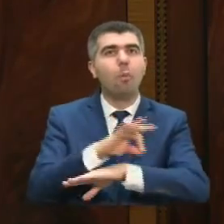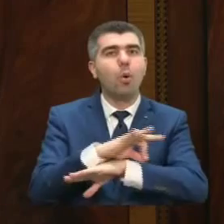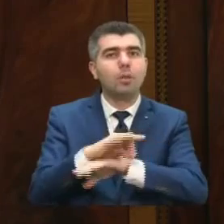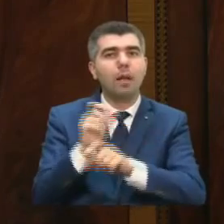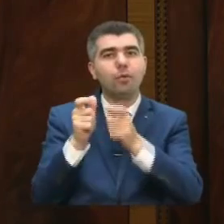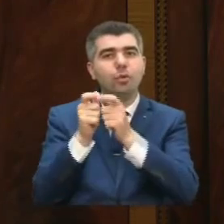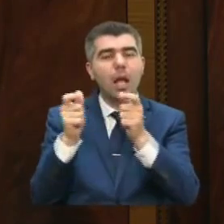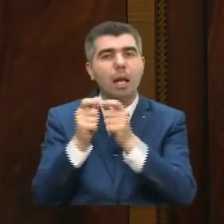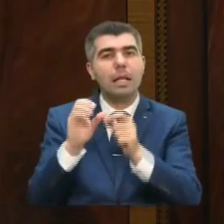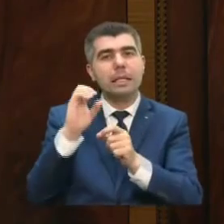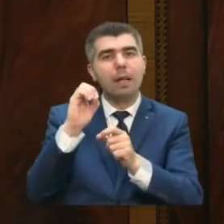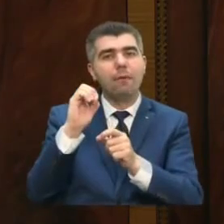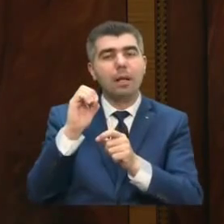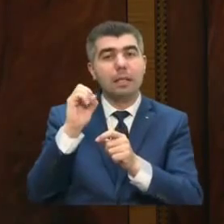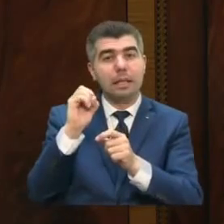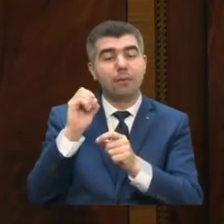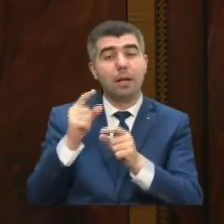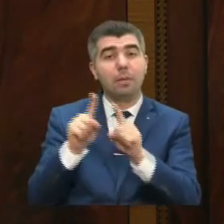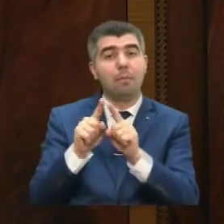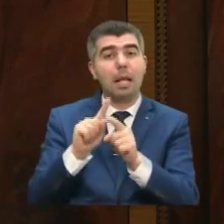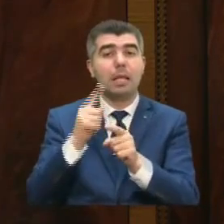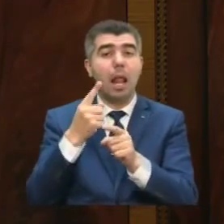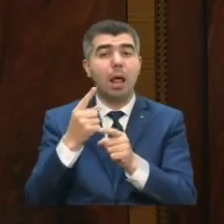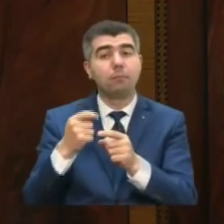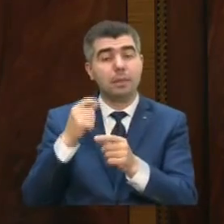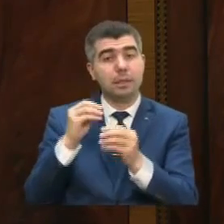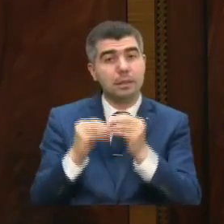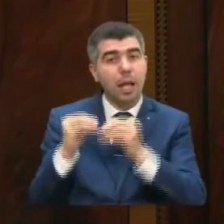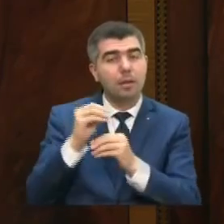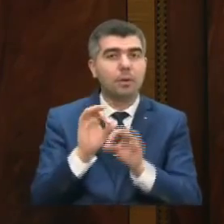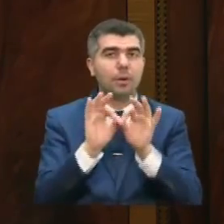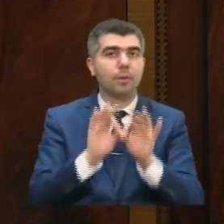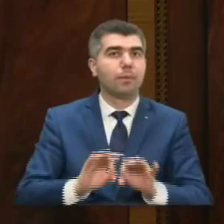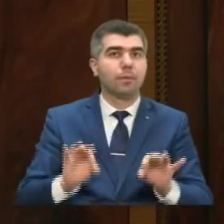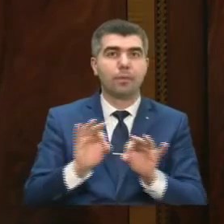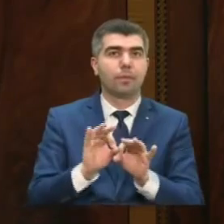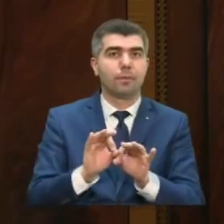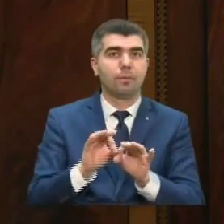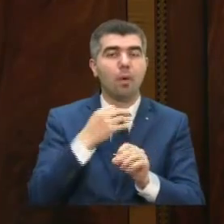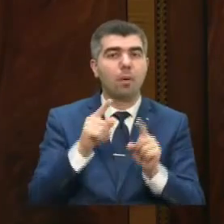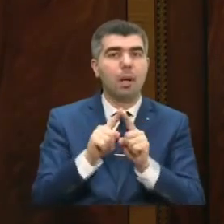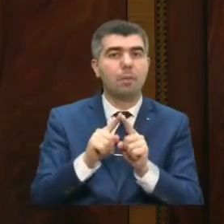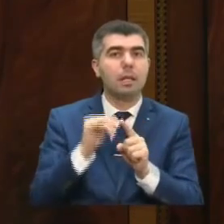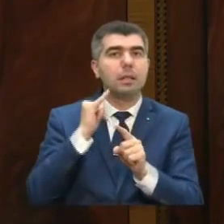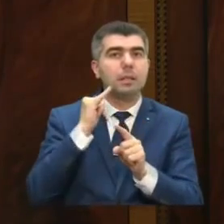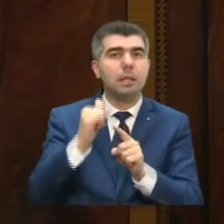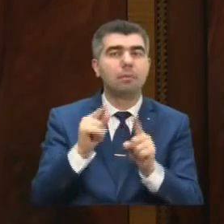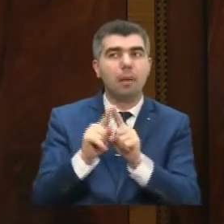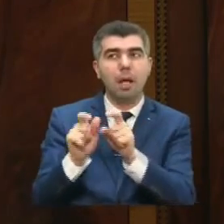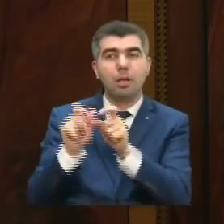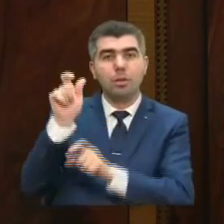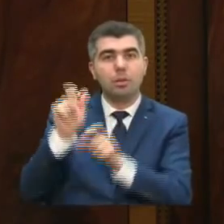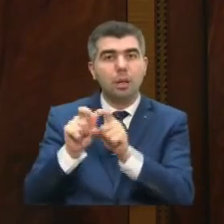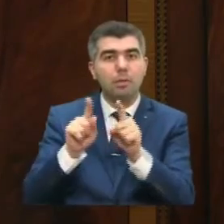الطبقه العامله اللي صفر درهم منذ 7 سنوات. يعني الشعب مع الاسف سيستمر في